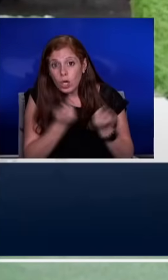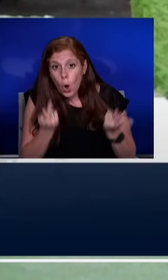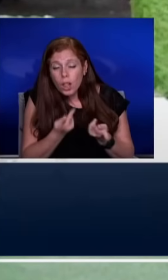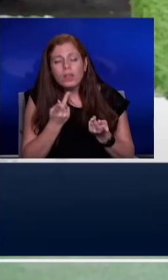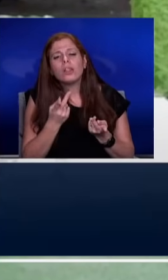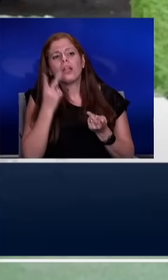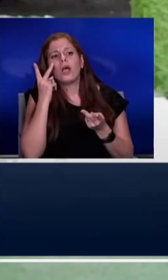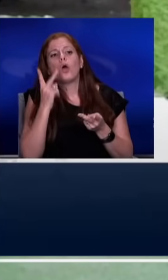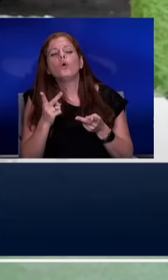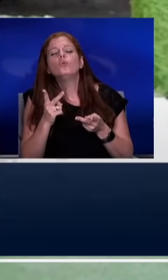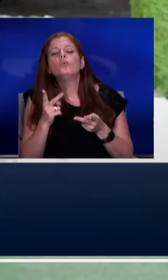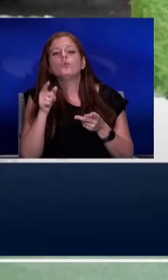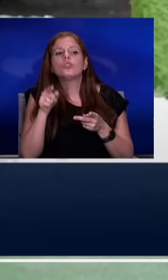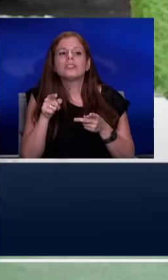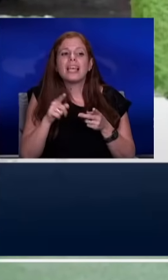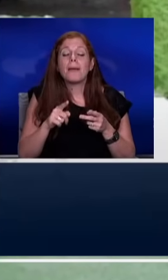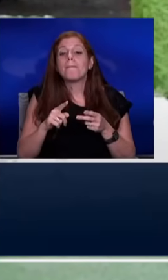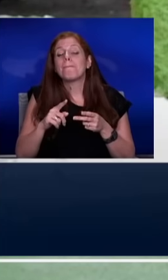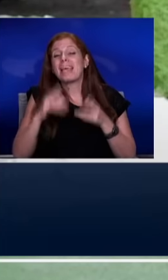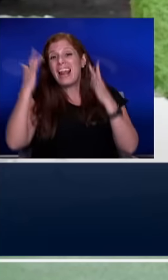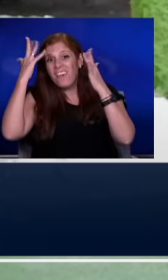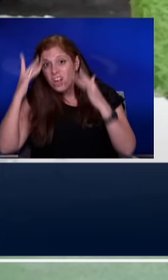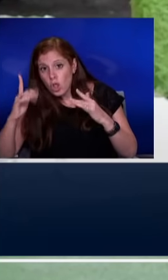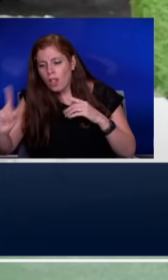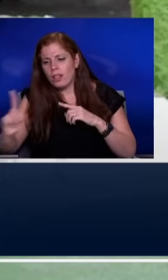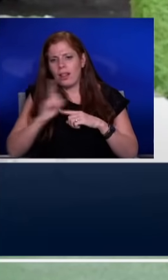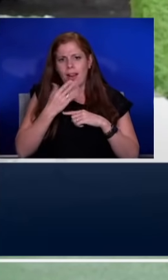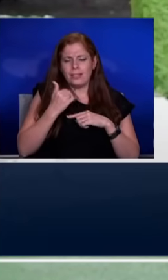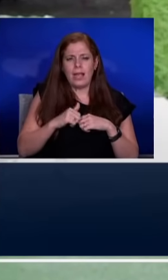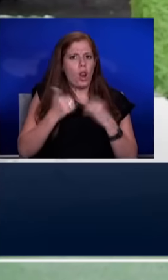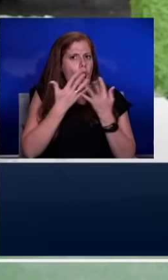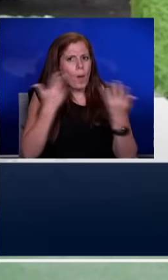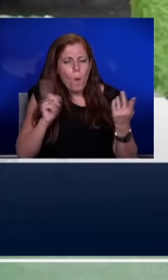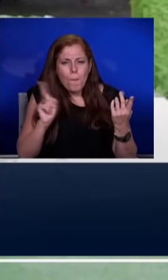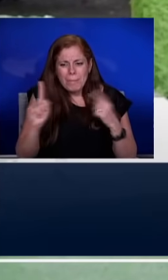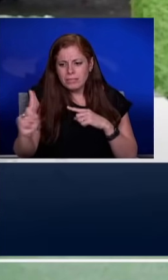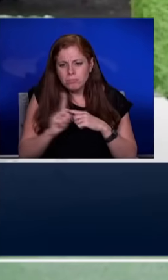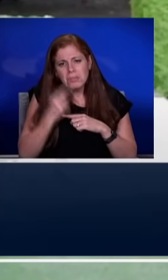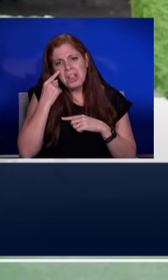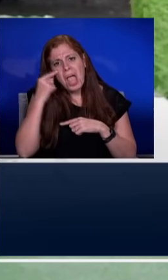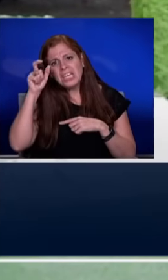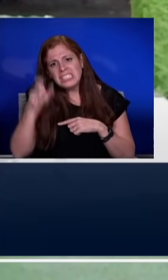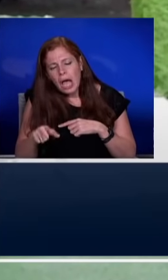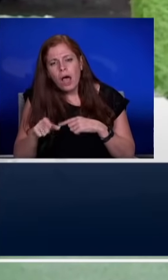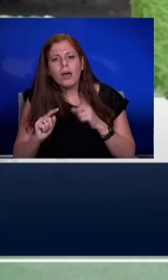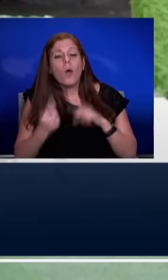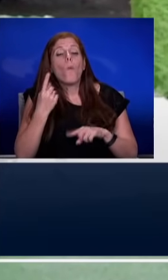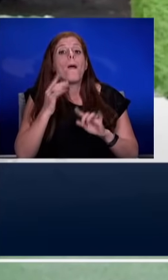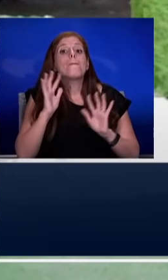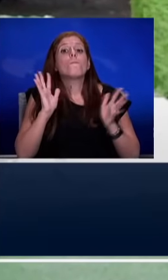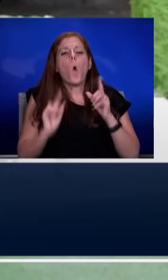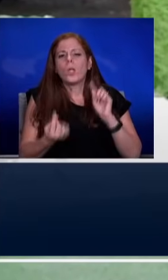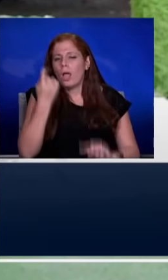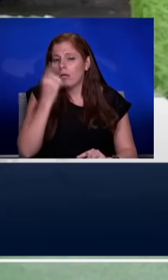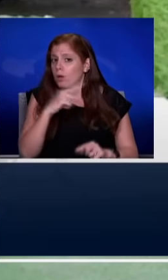בחצייה הפוכה מישראל ללבנון. לא ברור עדיין מי חצה, ככל הנראה מדובר באזרח. אירוע מאוד מאוד חריג, לא